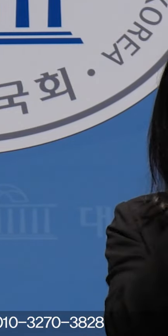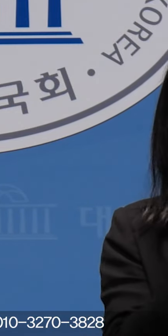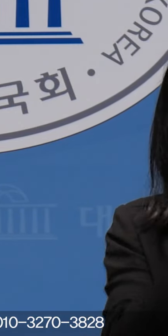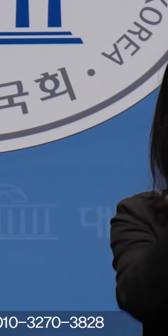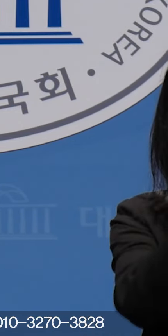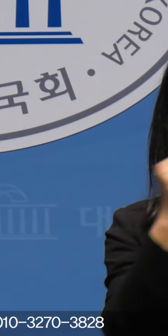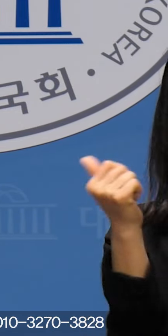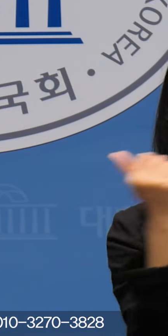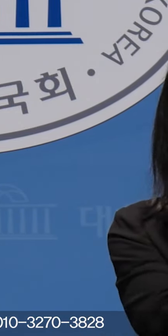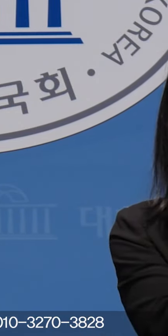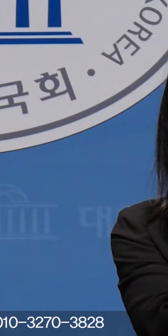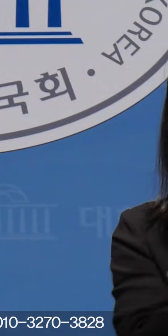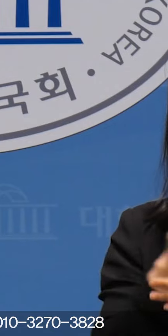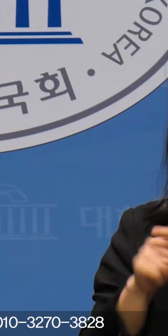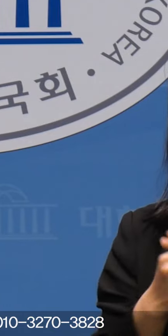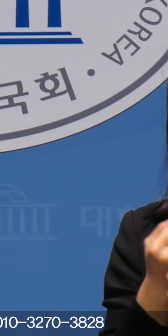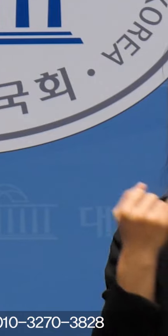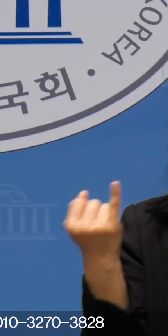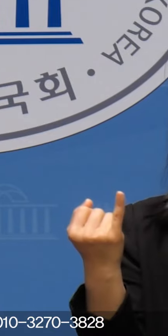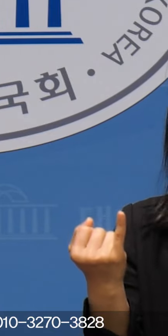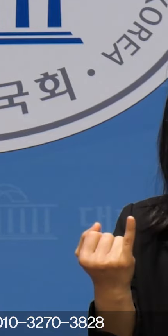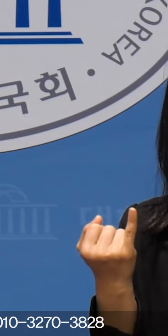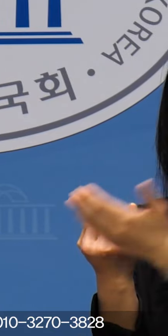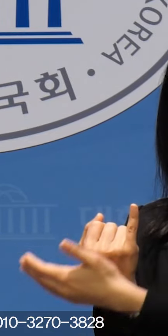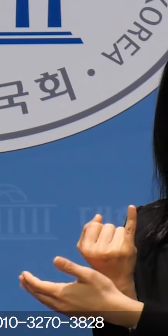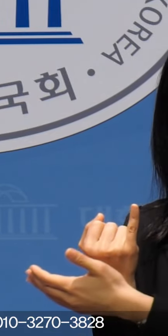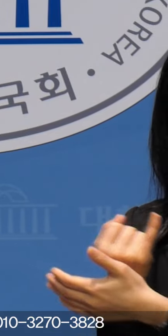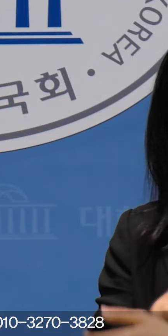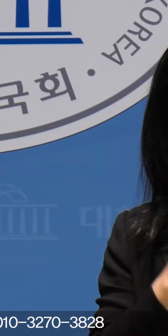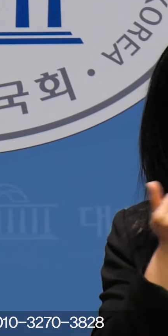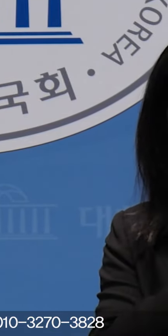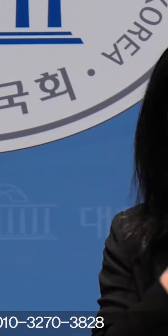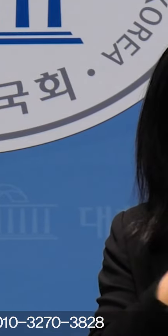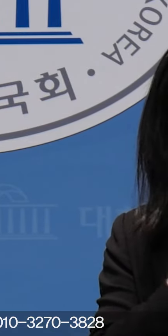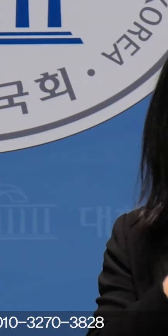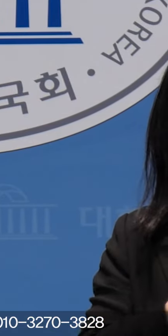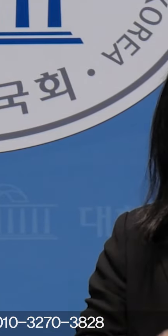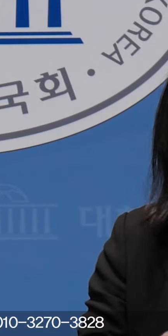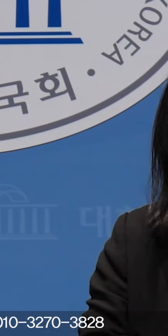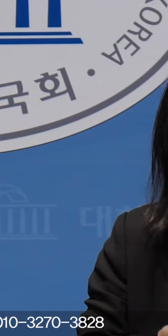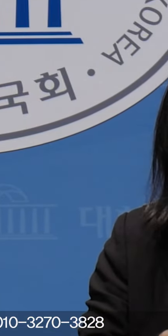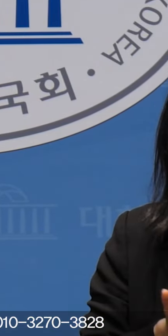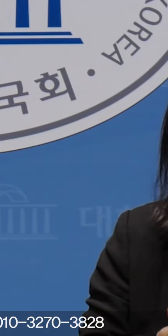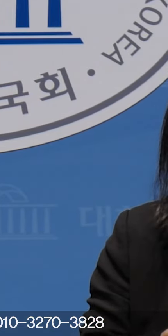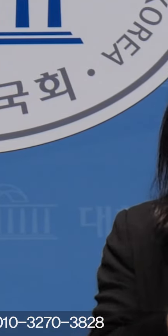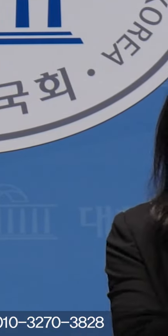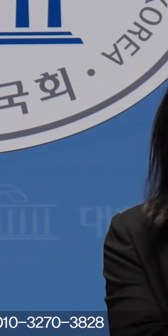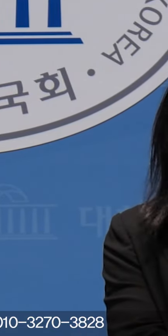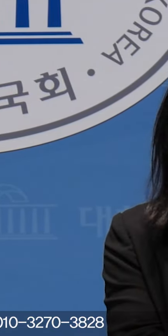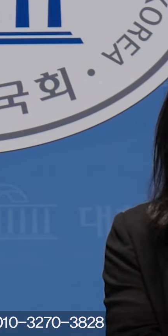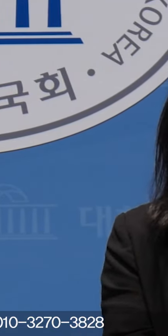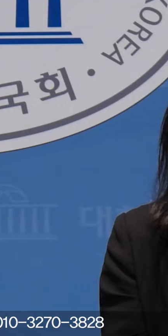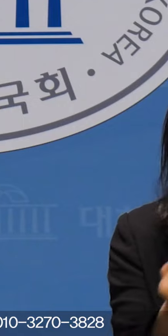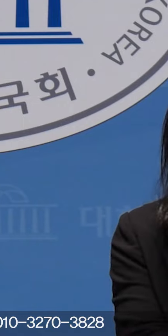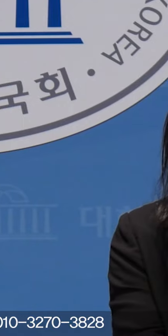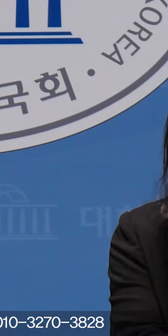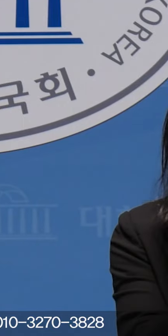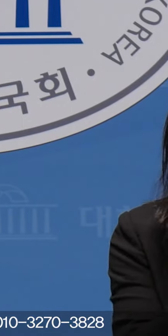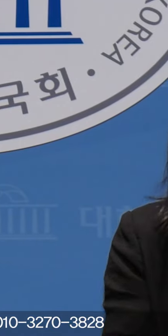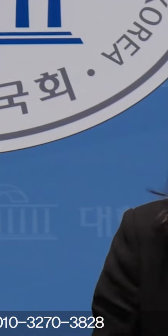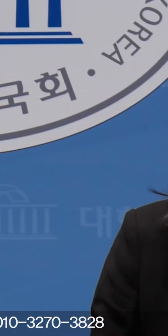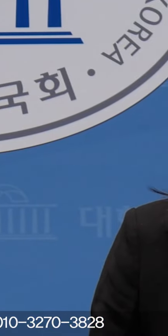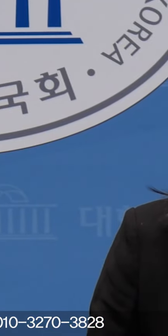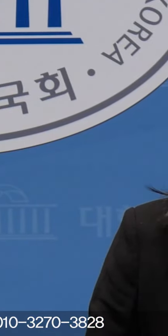중앙지검장까지 바꾸며 김건희 변론 준비와 인권 보호에 애쓰셨습니다.